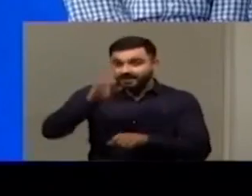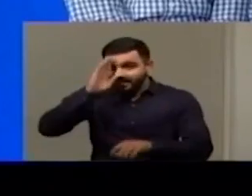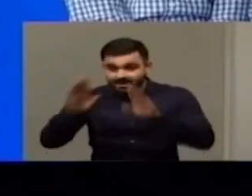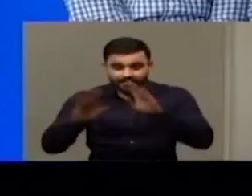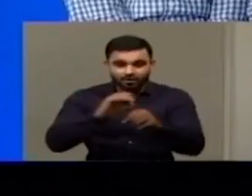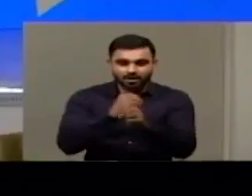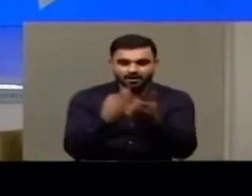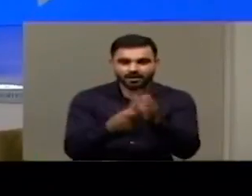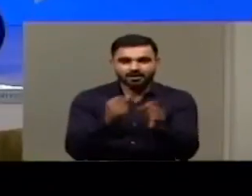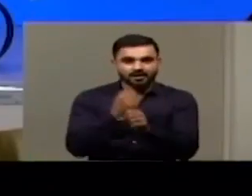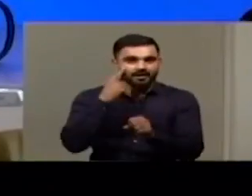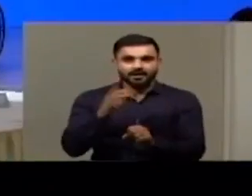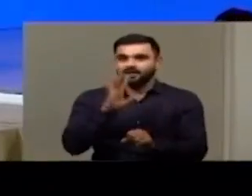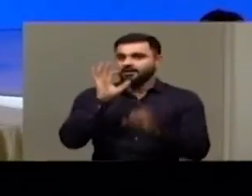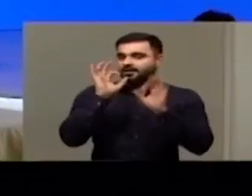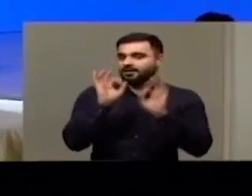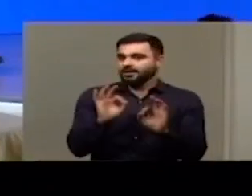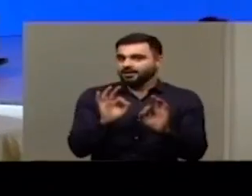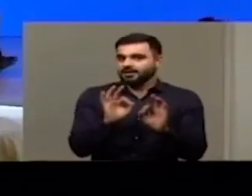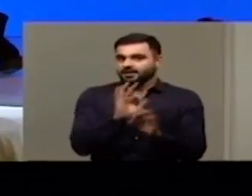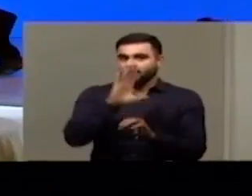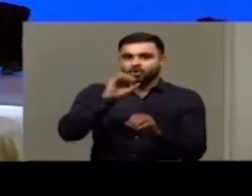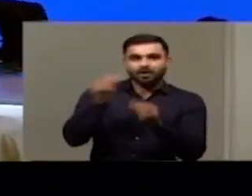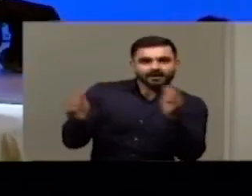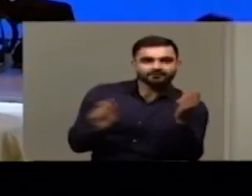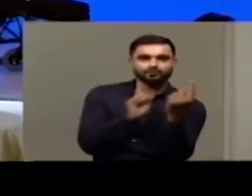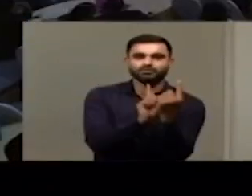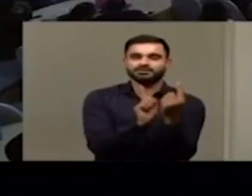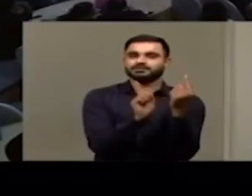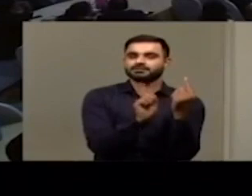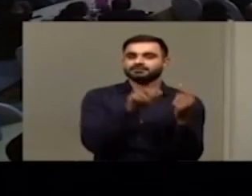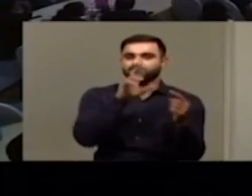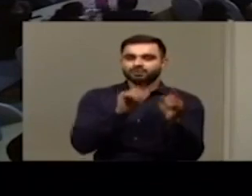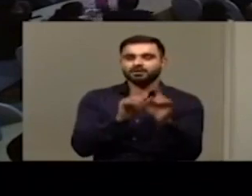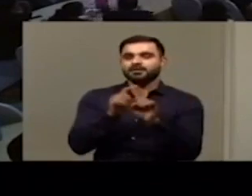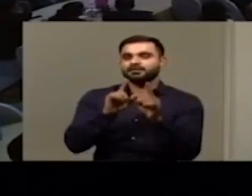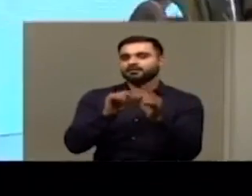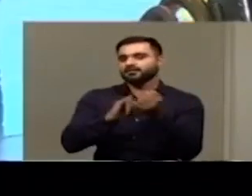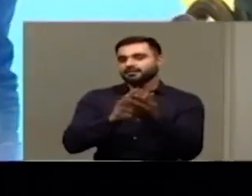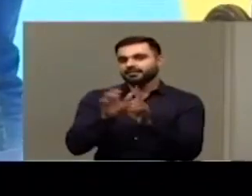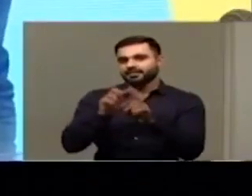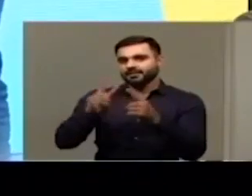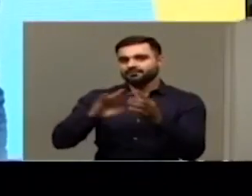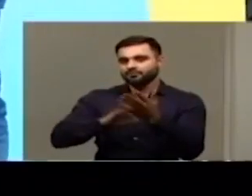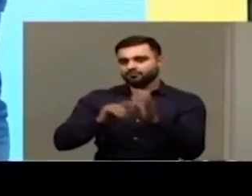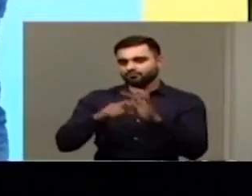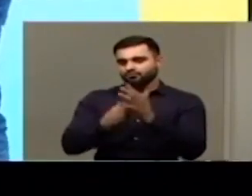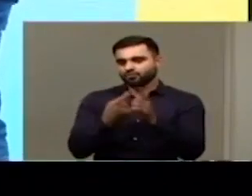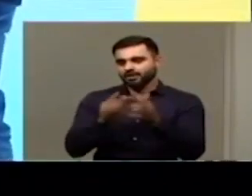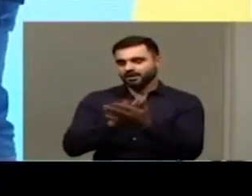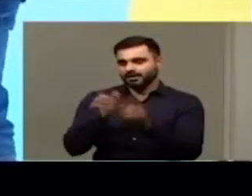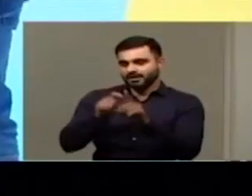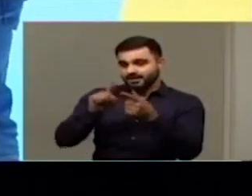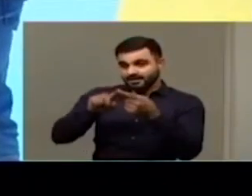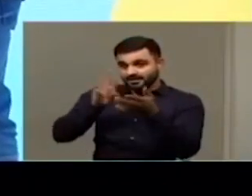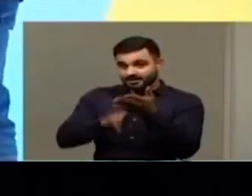I'm Gargi Rawat and I have a very accomplished co-anchor here with me today, Syomdev Mukherjee, who likes to go by Den. But Den, before we